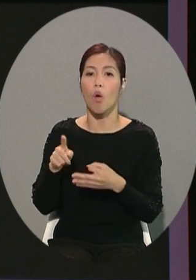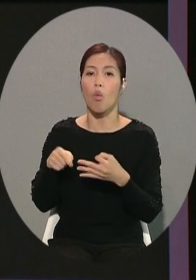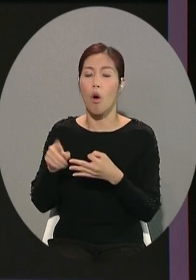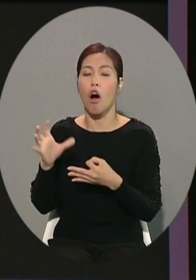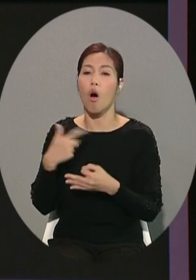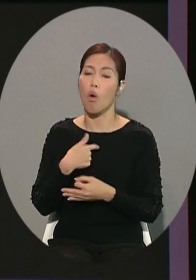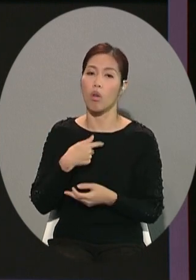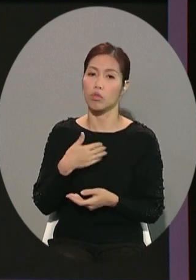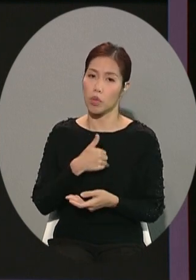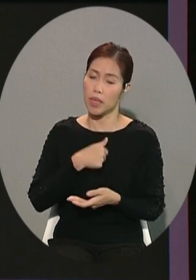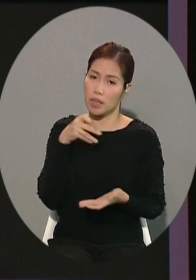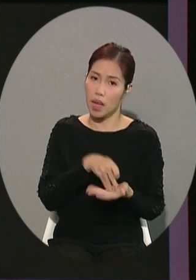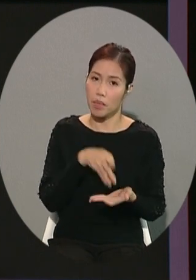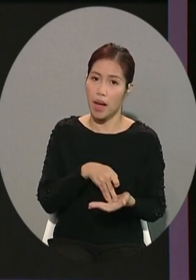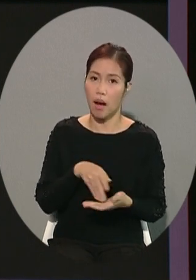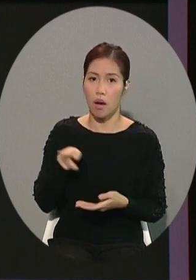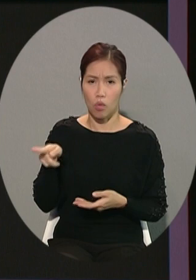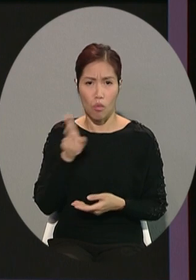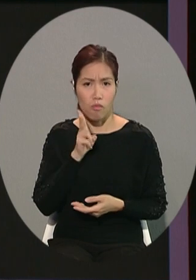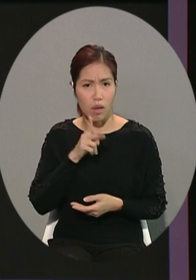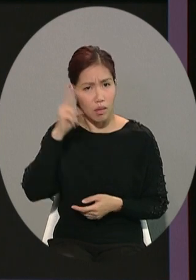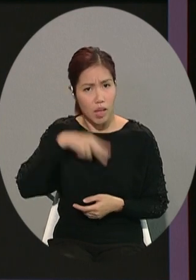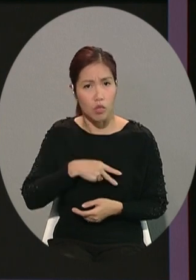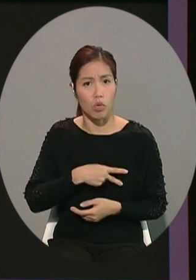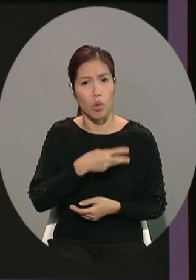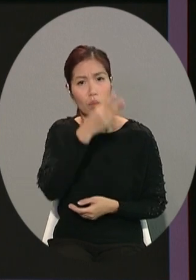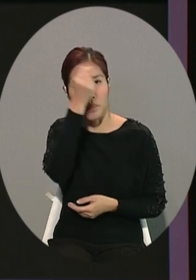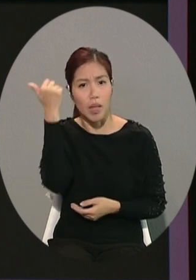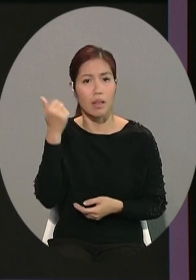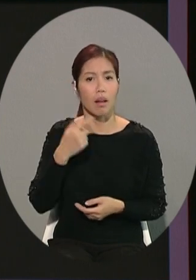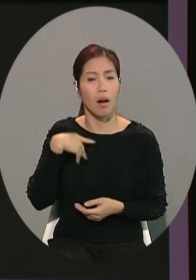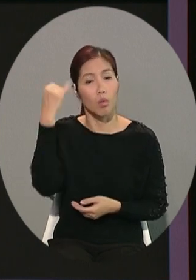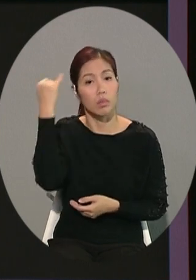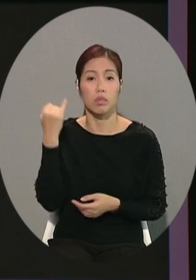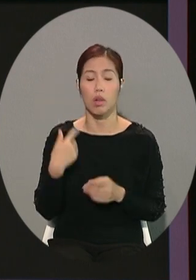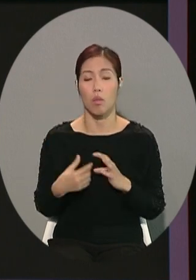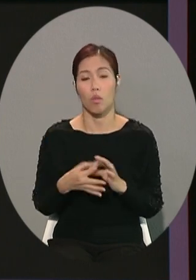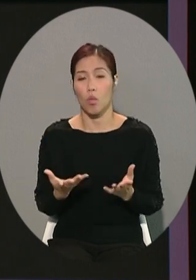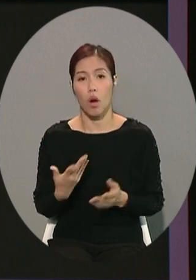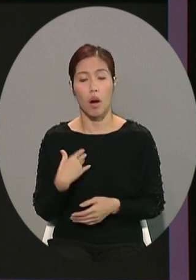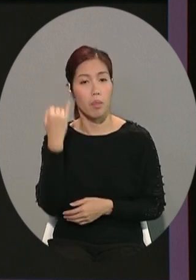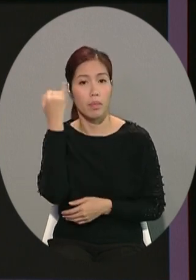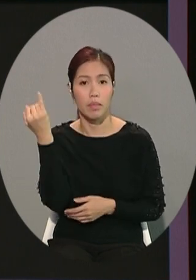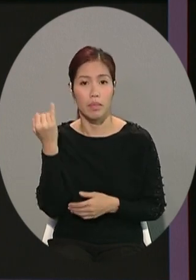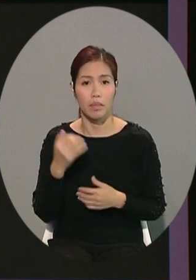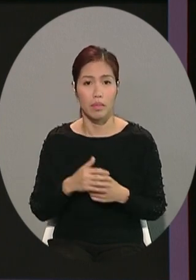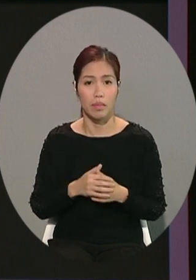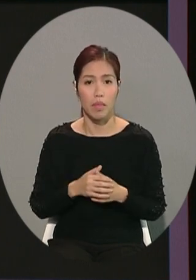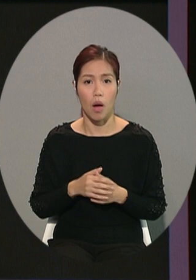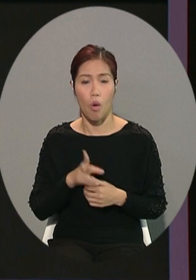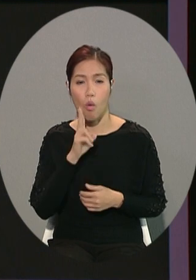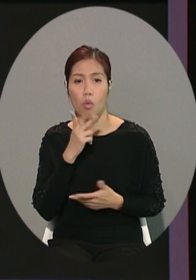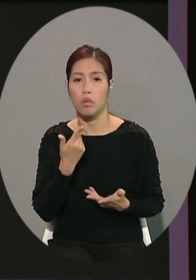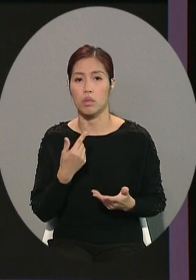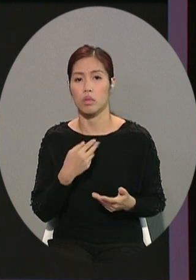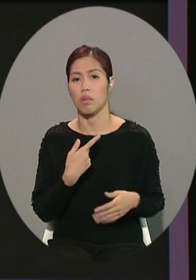咁佢一直咧都唔知點解，一直都唔記得咗，一直都話唔知嚇唔關佢事，唔理解等等，而佢一直咧都抹黑我話我係拒